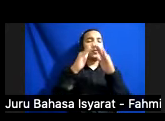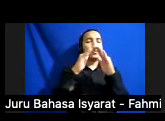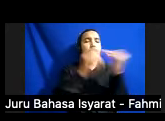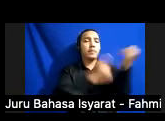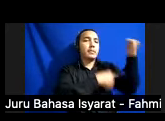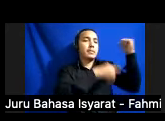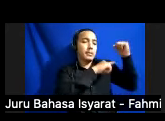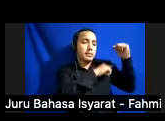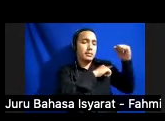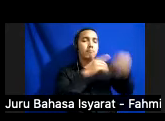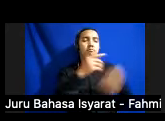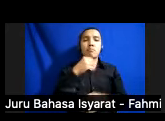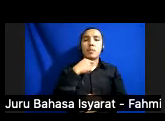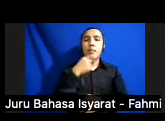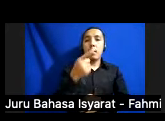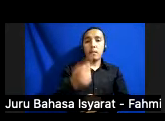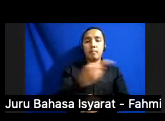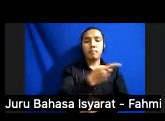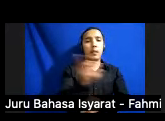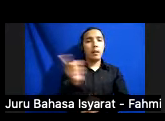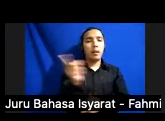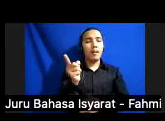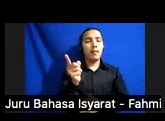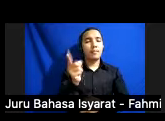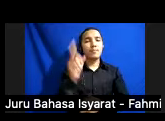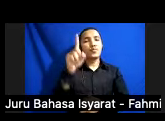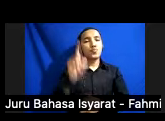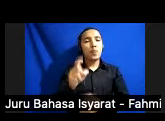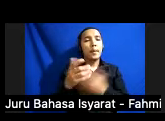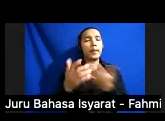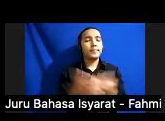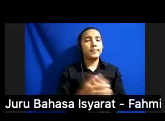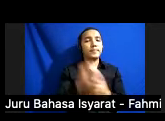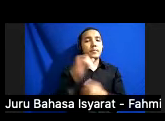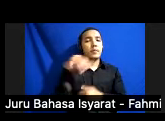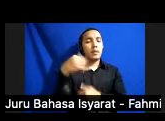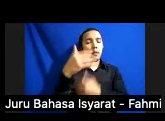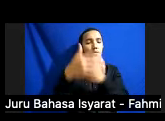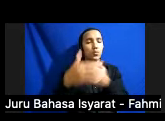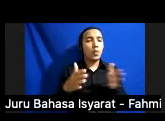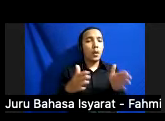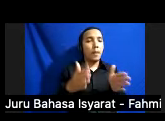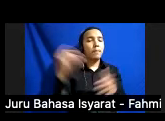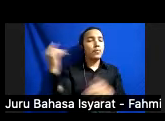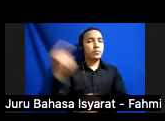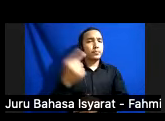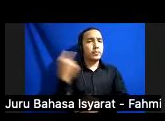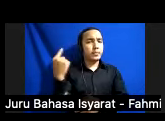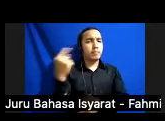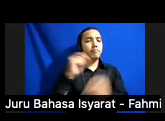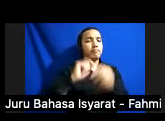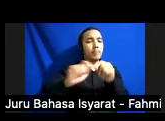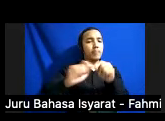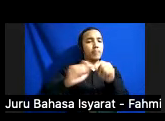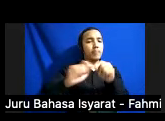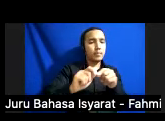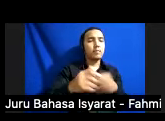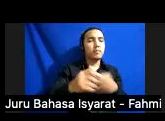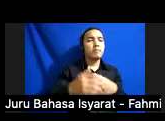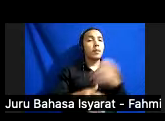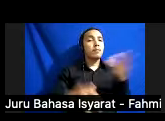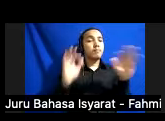publik. Sehingga ruang publik yang dibangun sepenuhnya dirancang oleh warga, dibangun bersama warga, dan digunakan untuk kepentingan